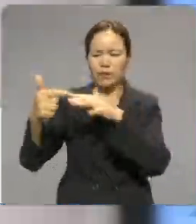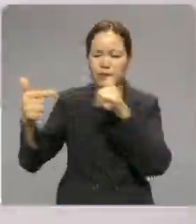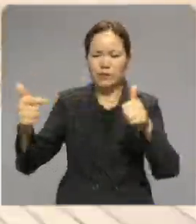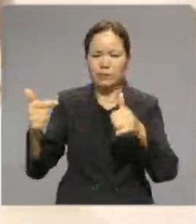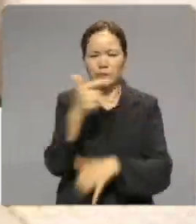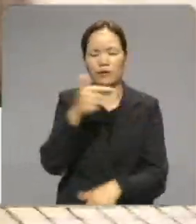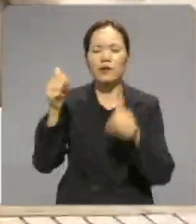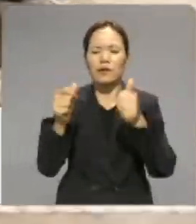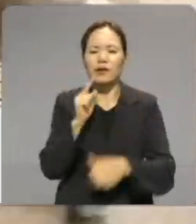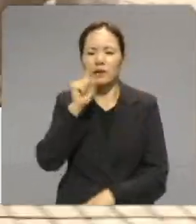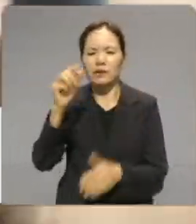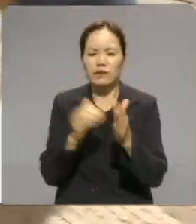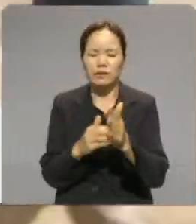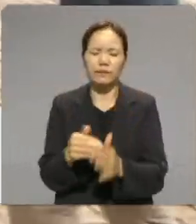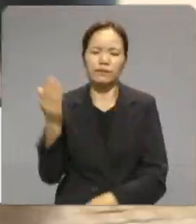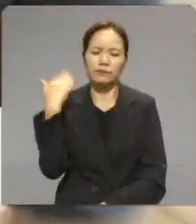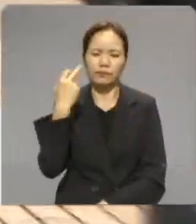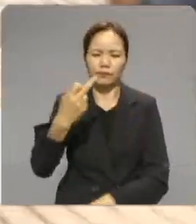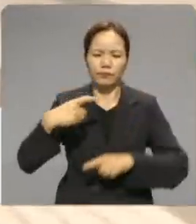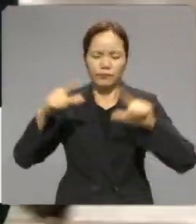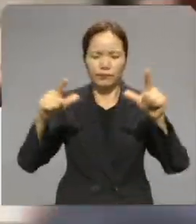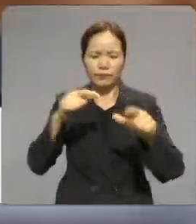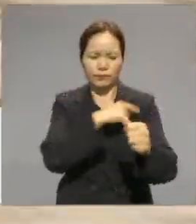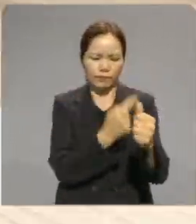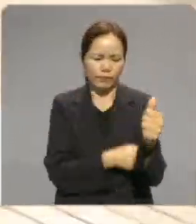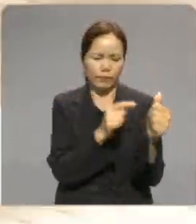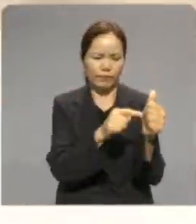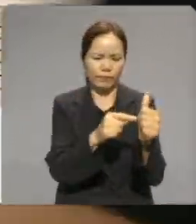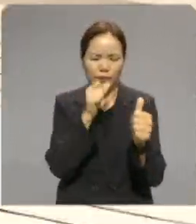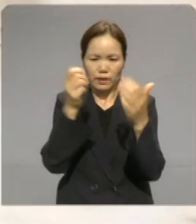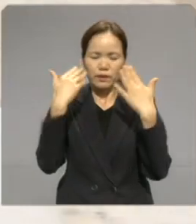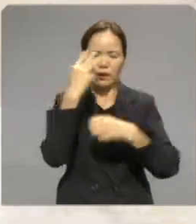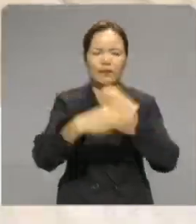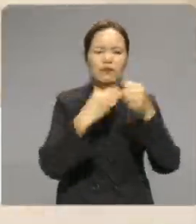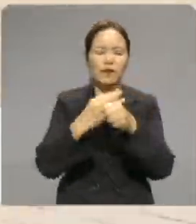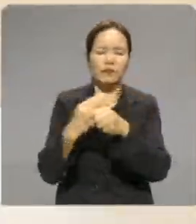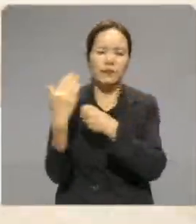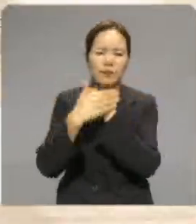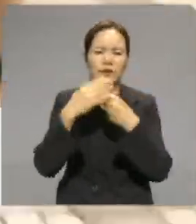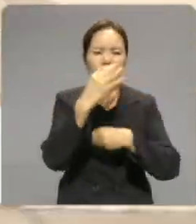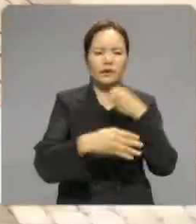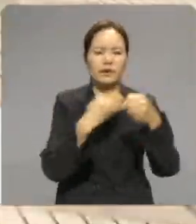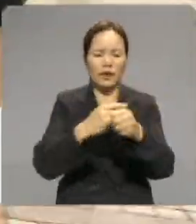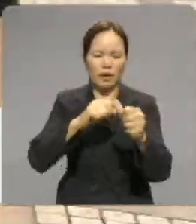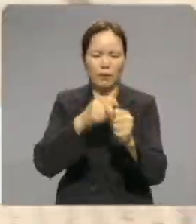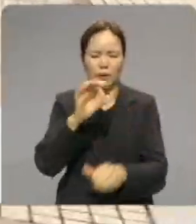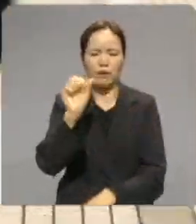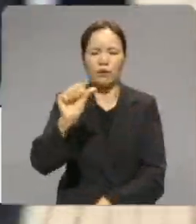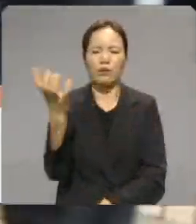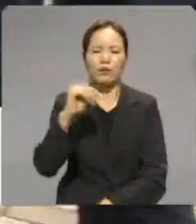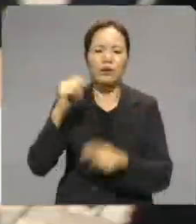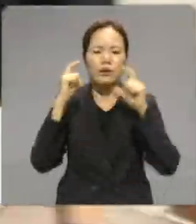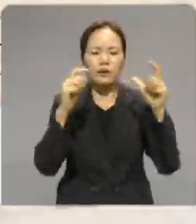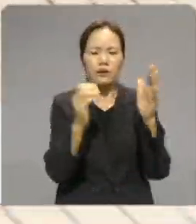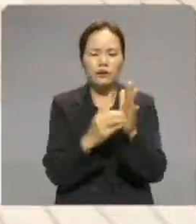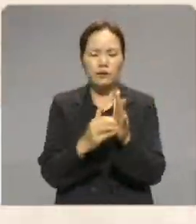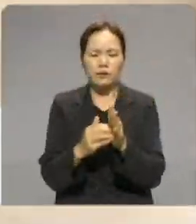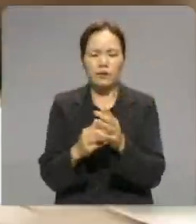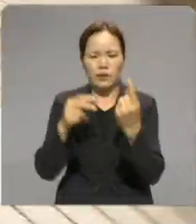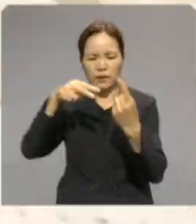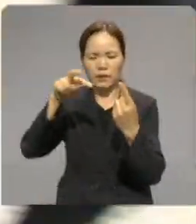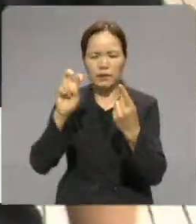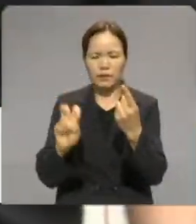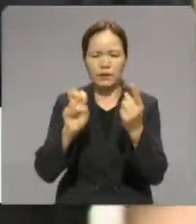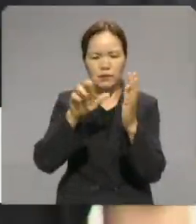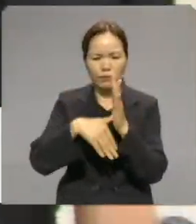항소심 재판부는 지난 12일 권전 부회장에게 징역 3년의 집행유에 4년 벌금 5억 원을 선고했습니다 일심에서